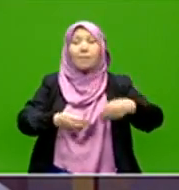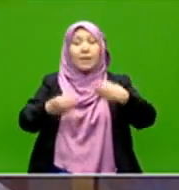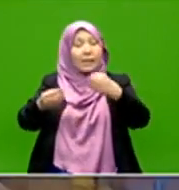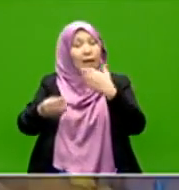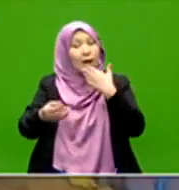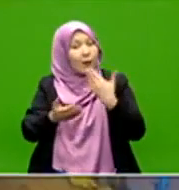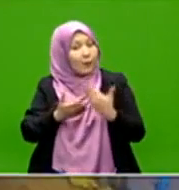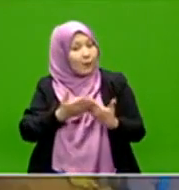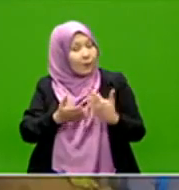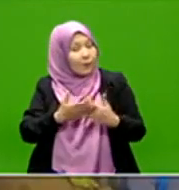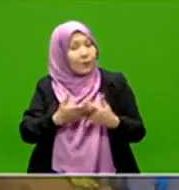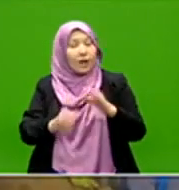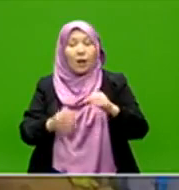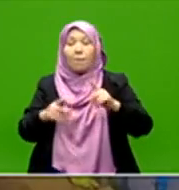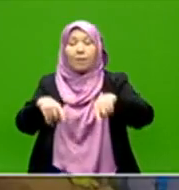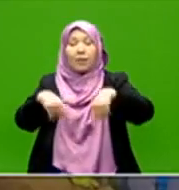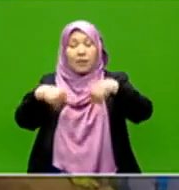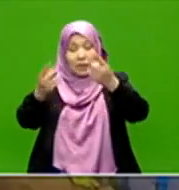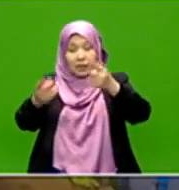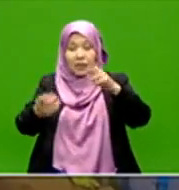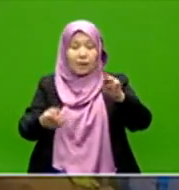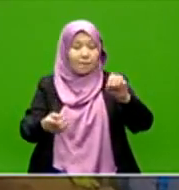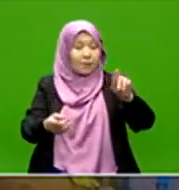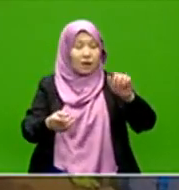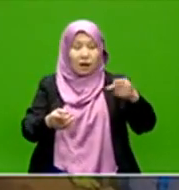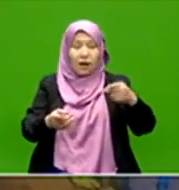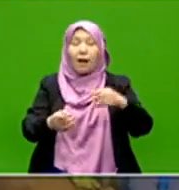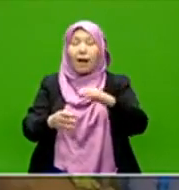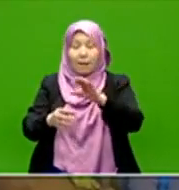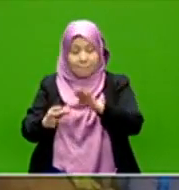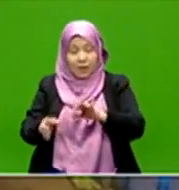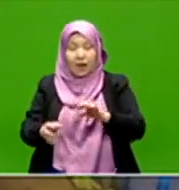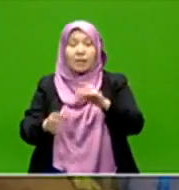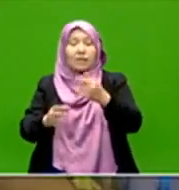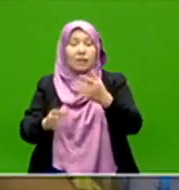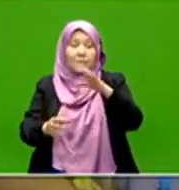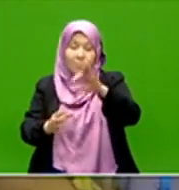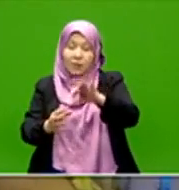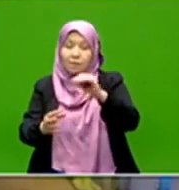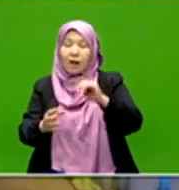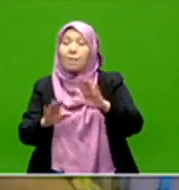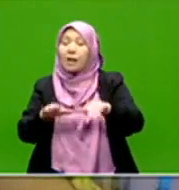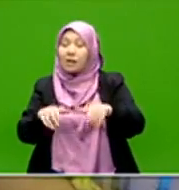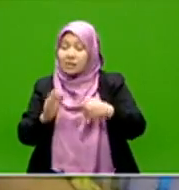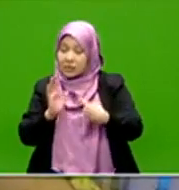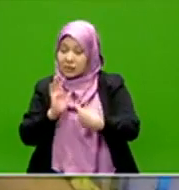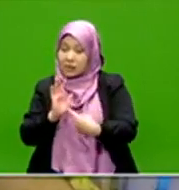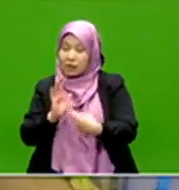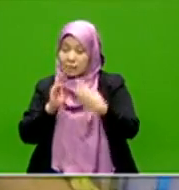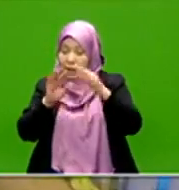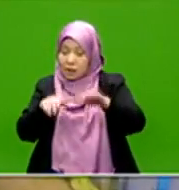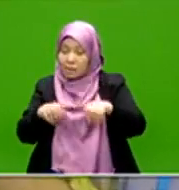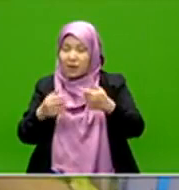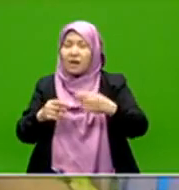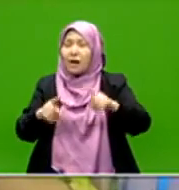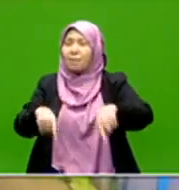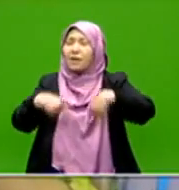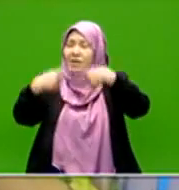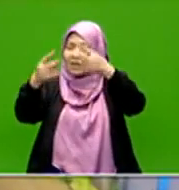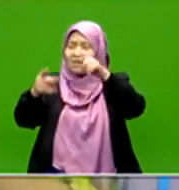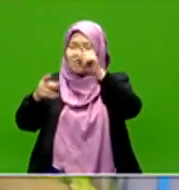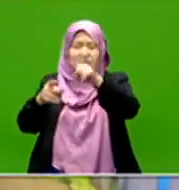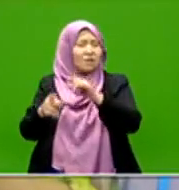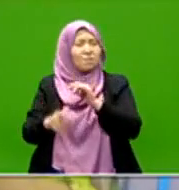kalau katakan pergi ke Mekah tu bagi duit yang bagus, kan, kalau kita saksikan bagaimana nak sampai ke sana Allah tu Allah.